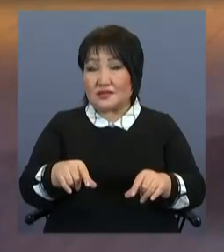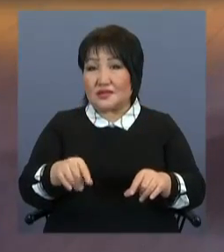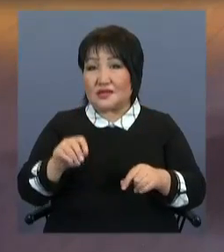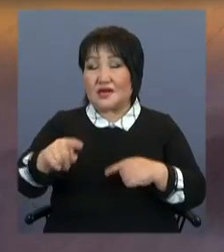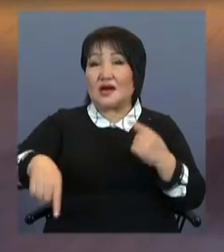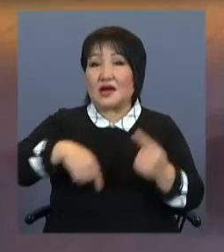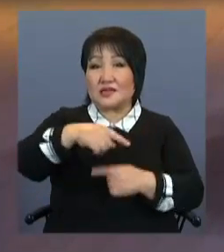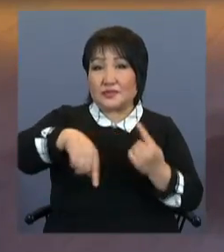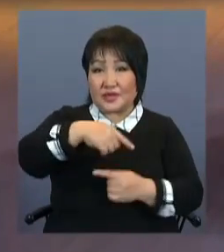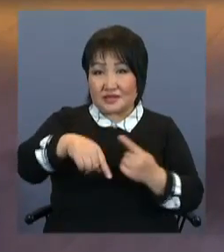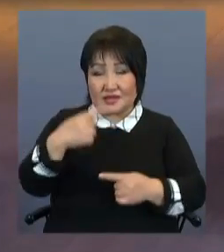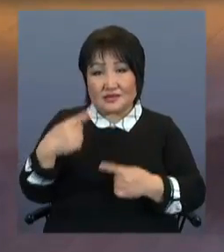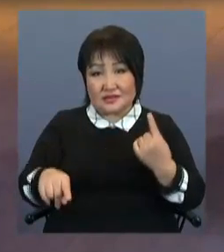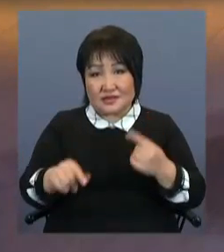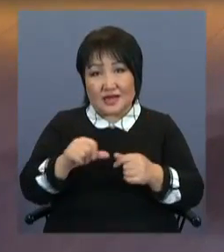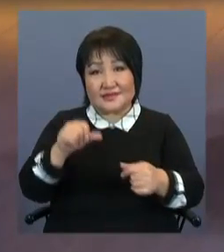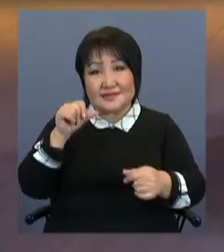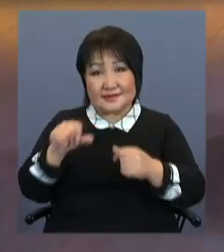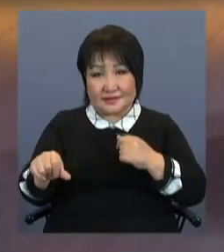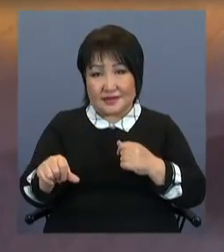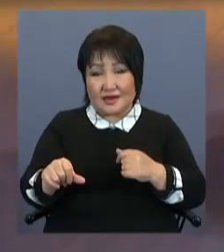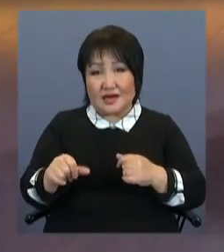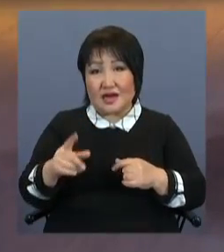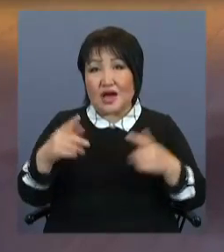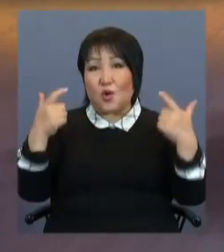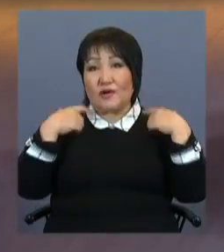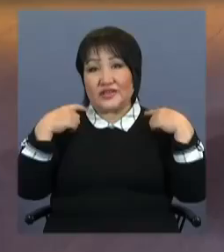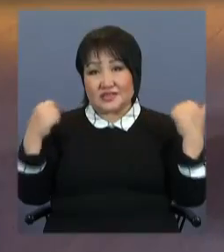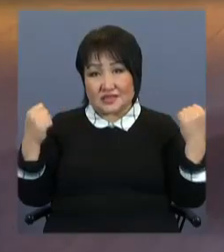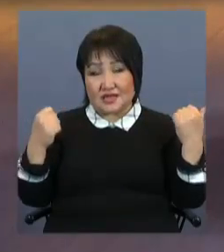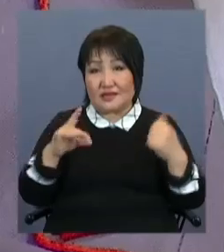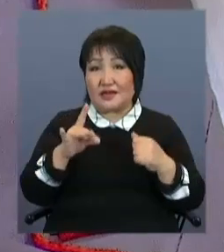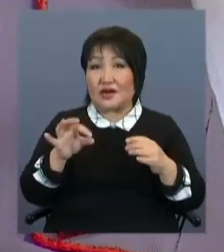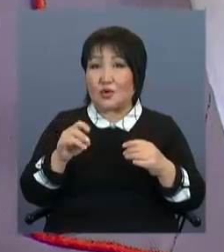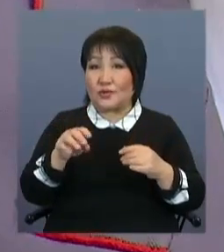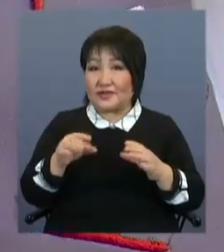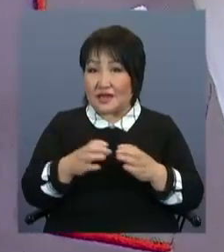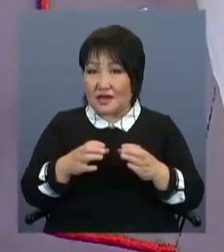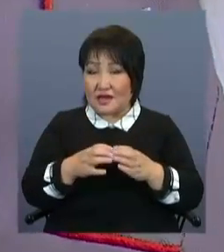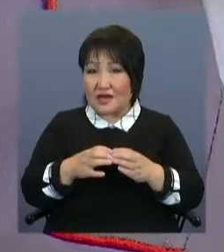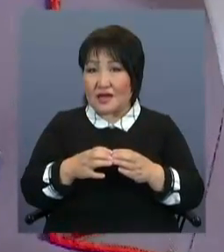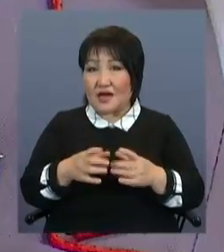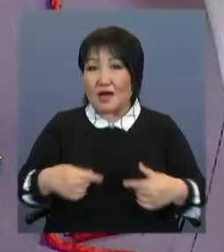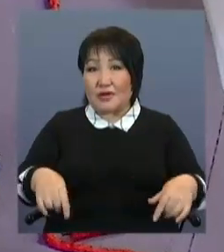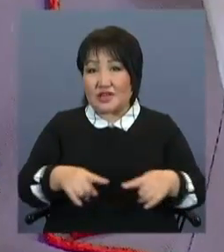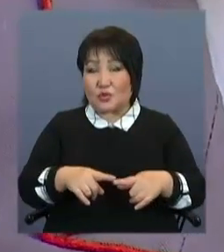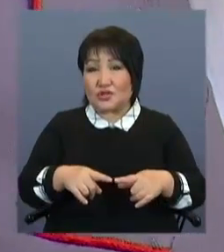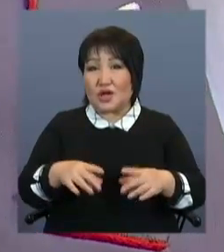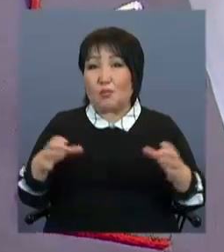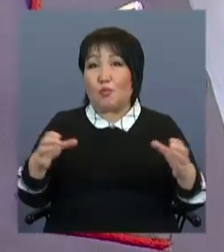кәсіпкерлерді, әсіресе офицерлерді, рота, батальон, полк басшыларын орнында қалдырып,